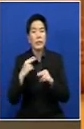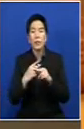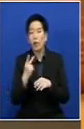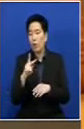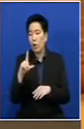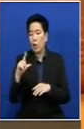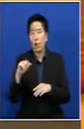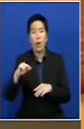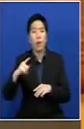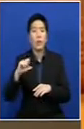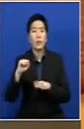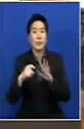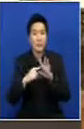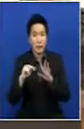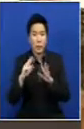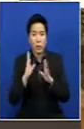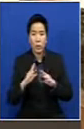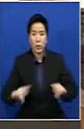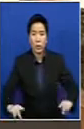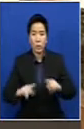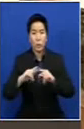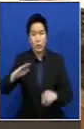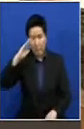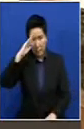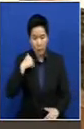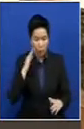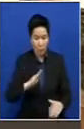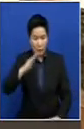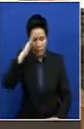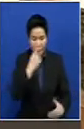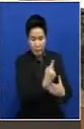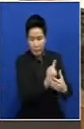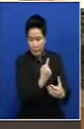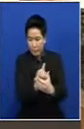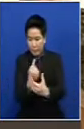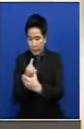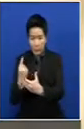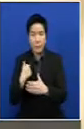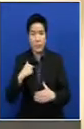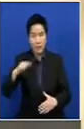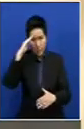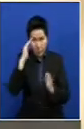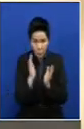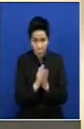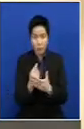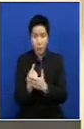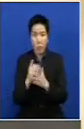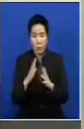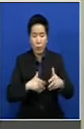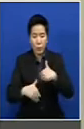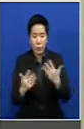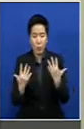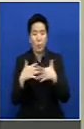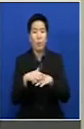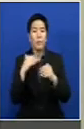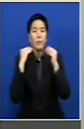านก็มีบรรดาข้าราชการสังกัดกระทรวงกลาโหมมีผู้แทนเหล่าทัพมีผู้แทนจากสำนักงานตำรวจแห่งชาติประชาช